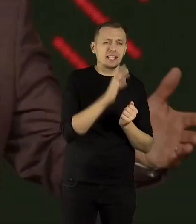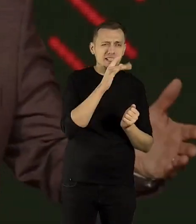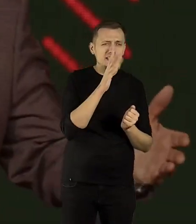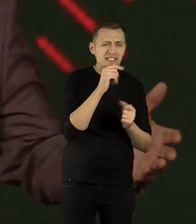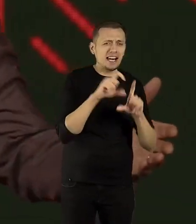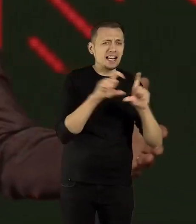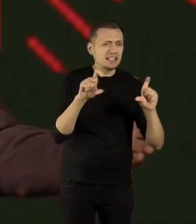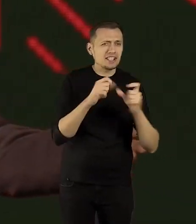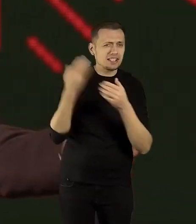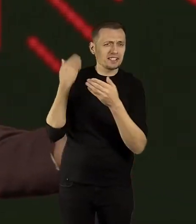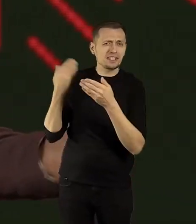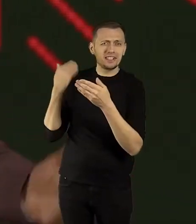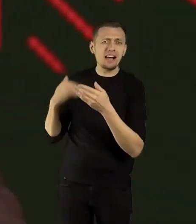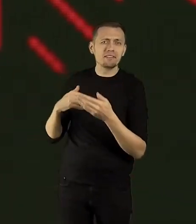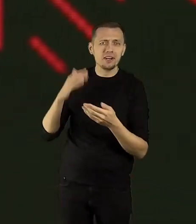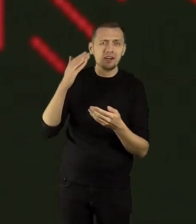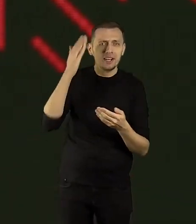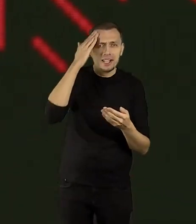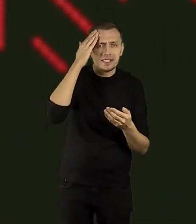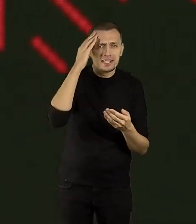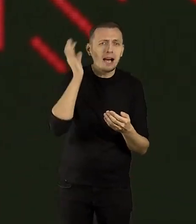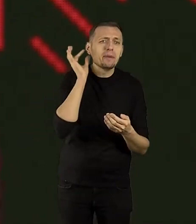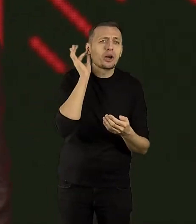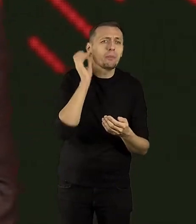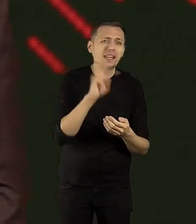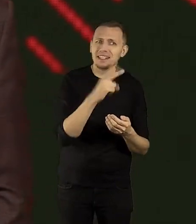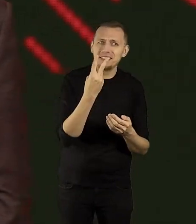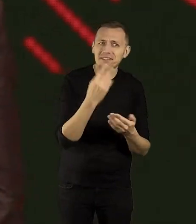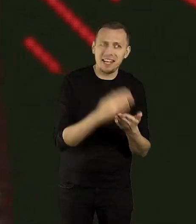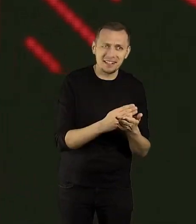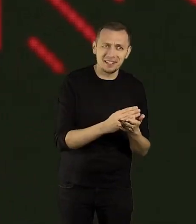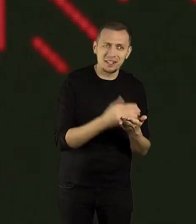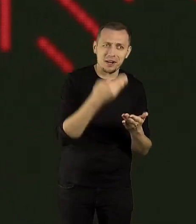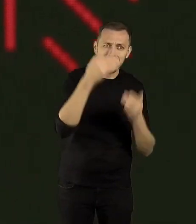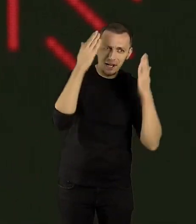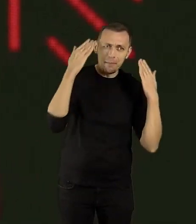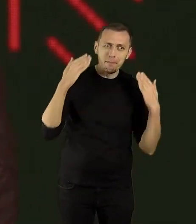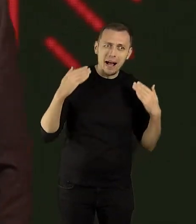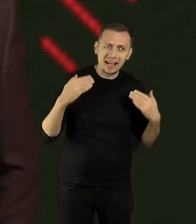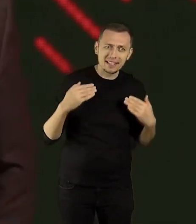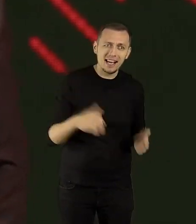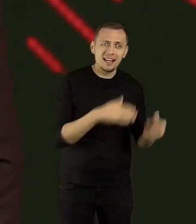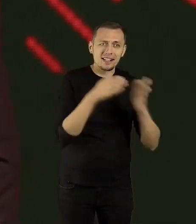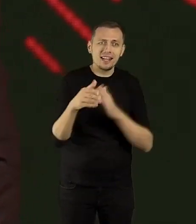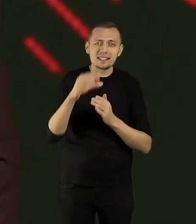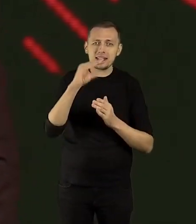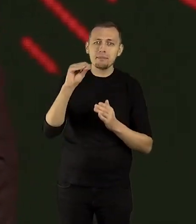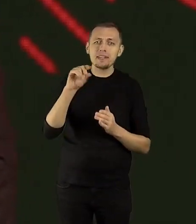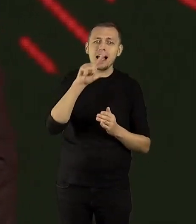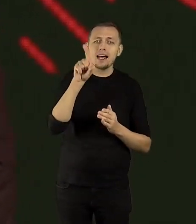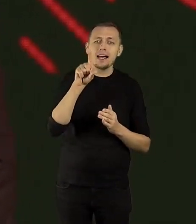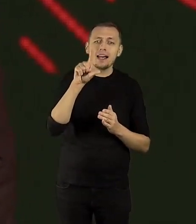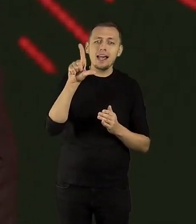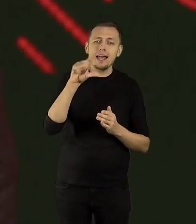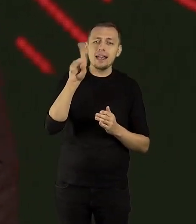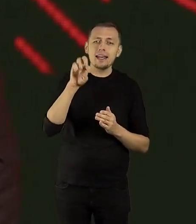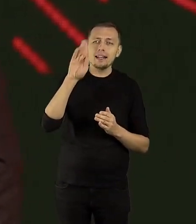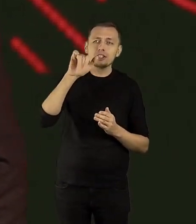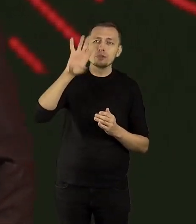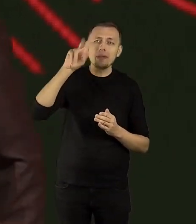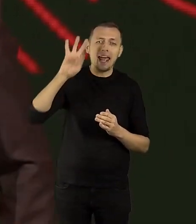Reszta jest zapomniana, a Maria zostaje zapamiętana na zawsze. I to jest pierwsza zwrotka